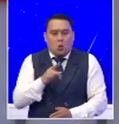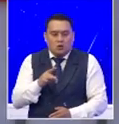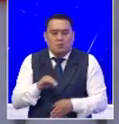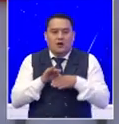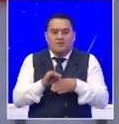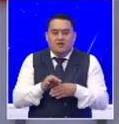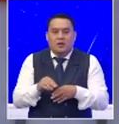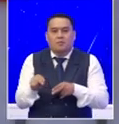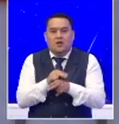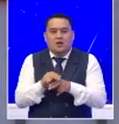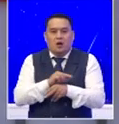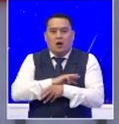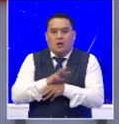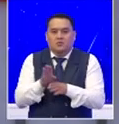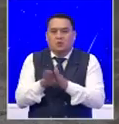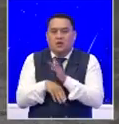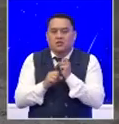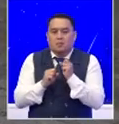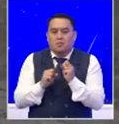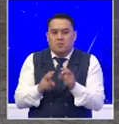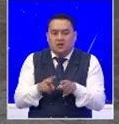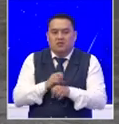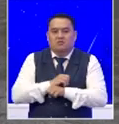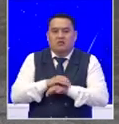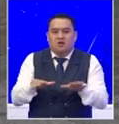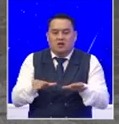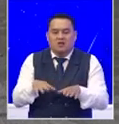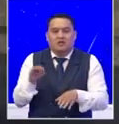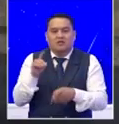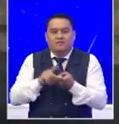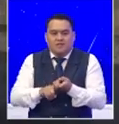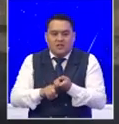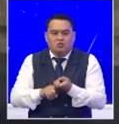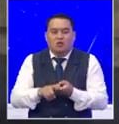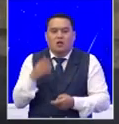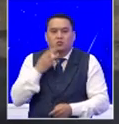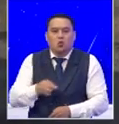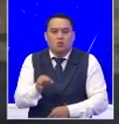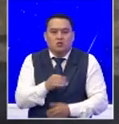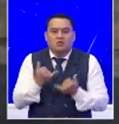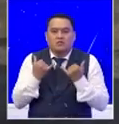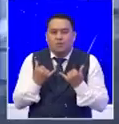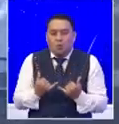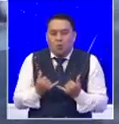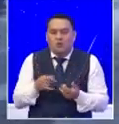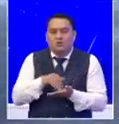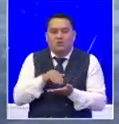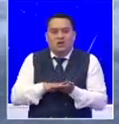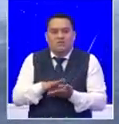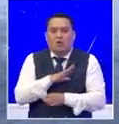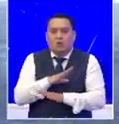проведение комплексных мер по обеспечению безопасности и нераспространения COVID-19. В Алматинской области на сегодняшний день из